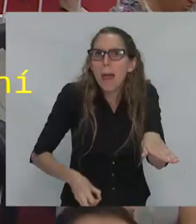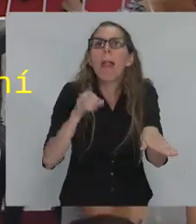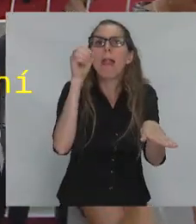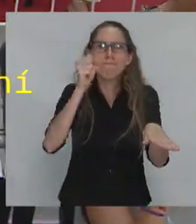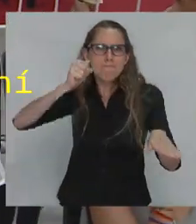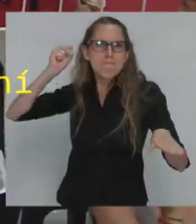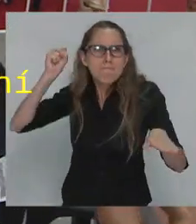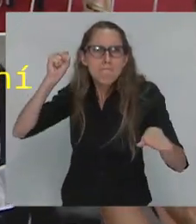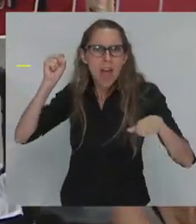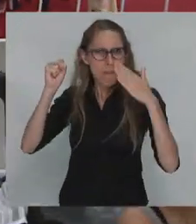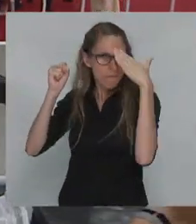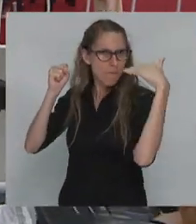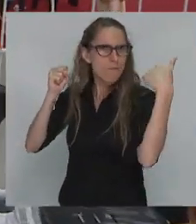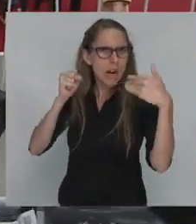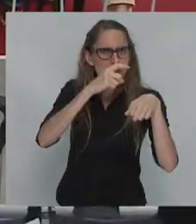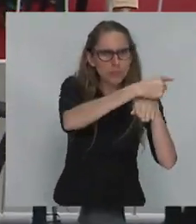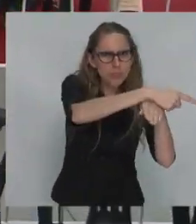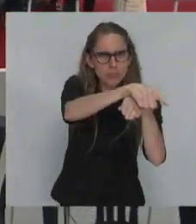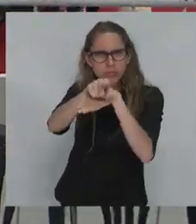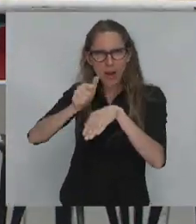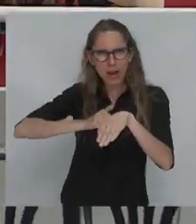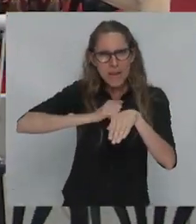par le caillou. Les enfants